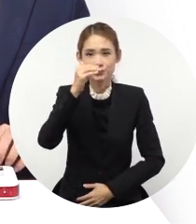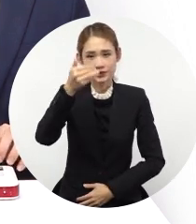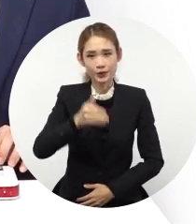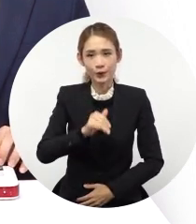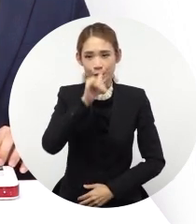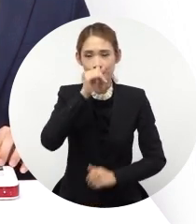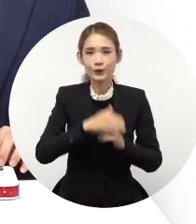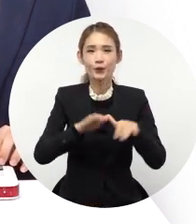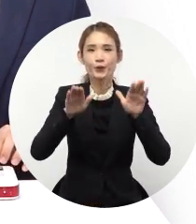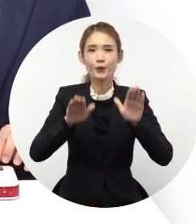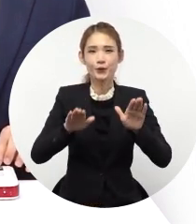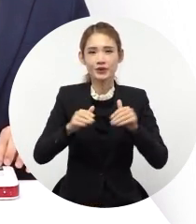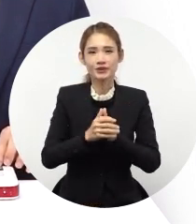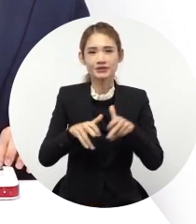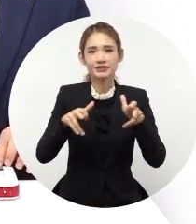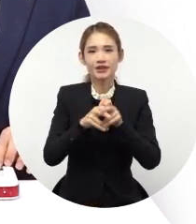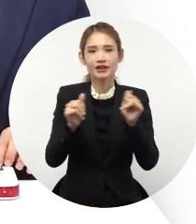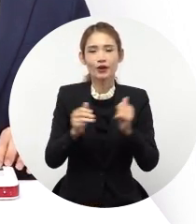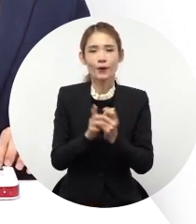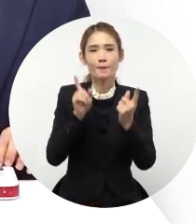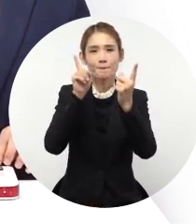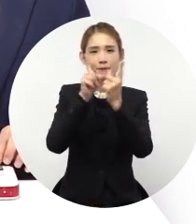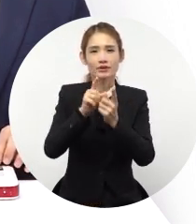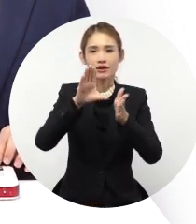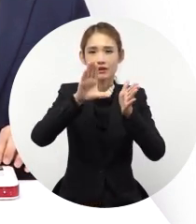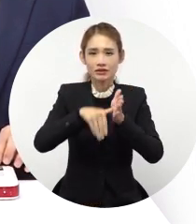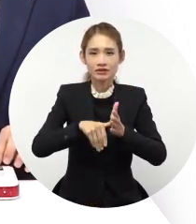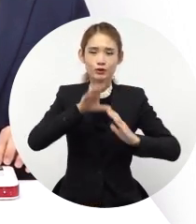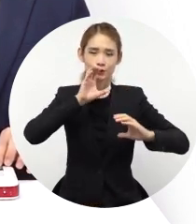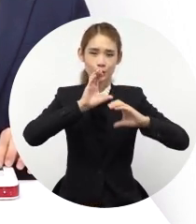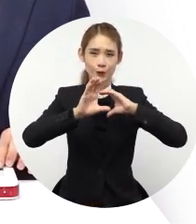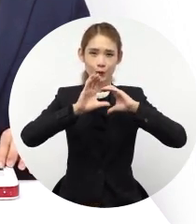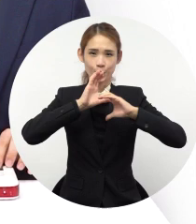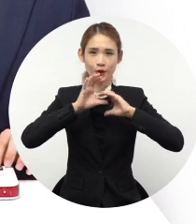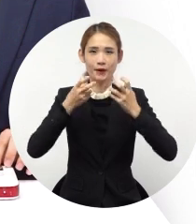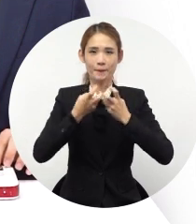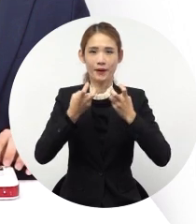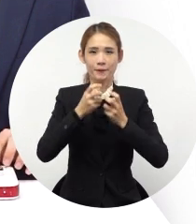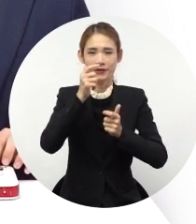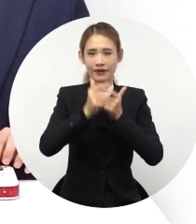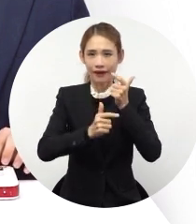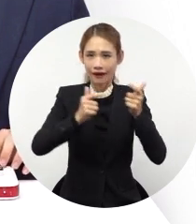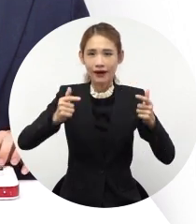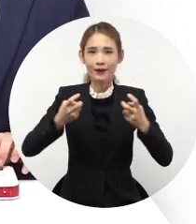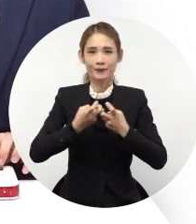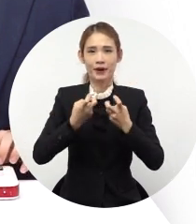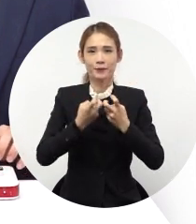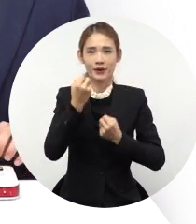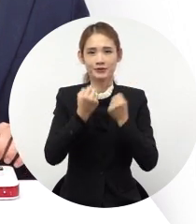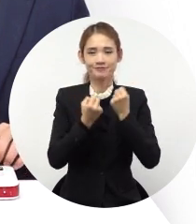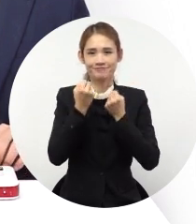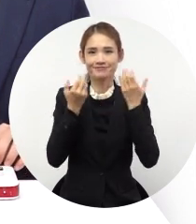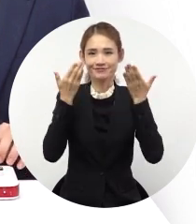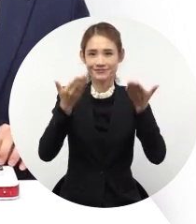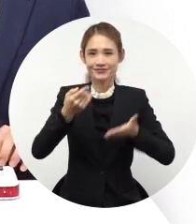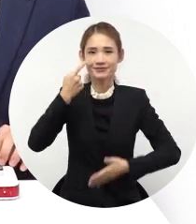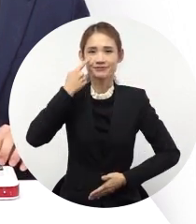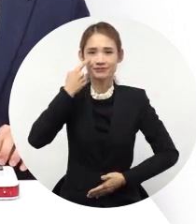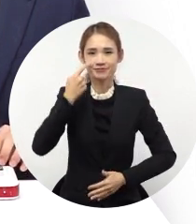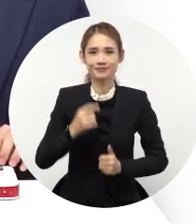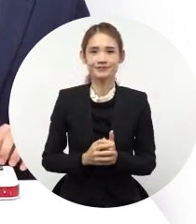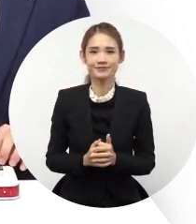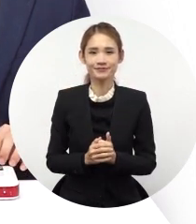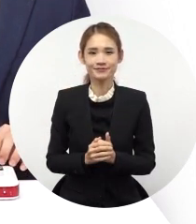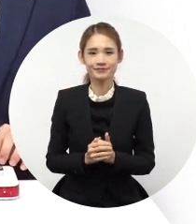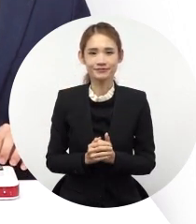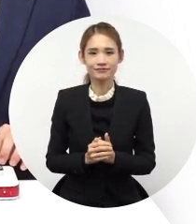같은데요. 오늘은 장애인과 만났을 때 어떻게 소통해야 할지 다양한 방법들에 대해서 이야기를